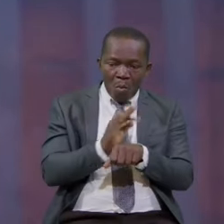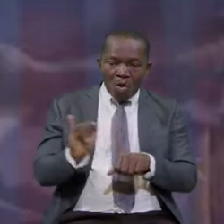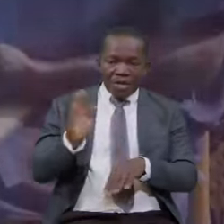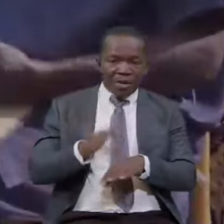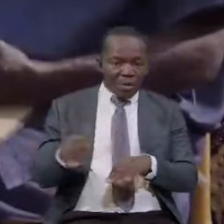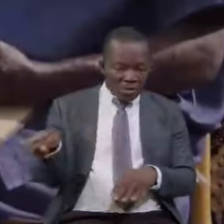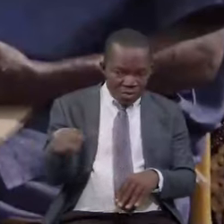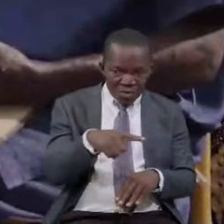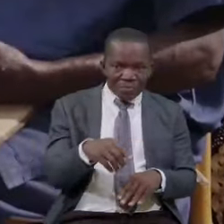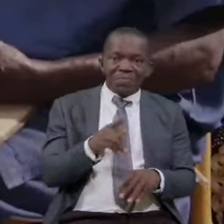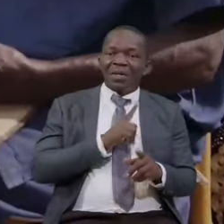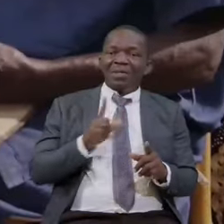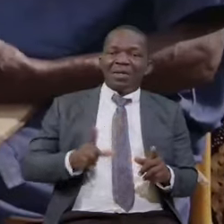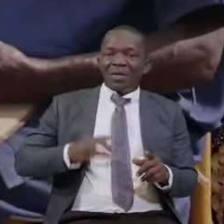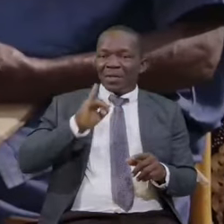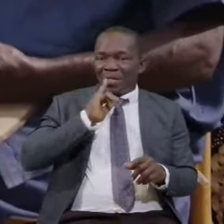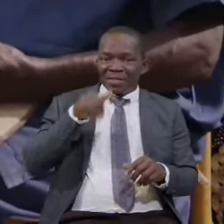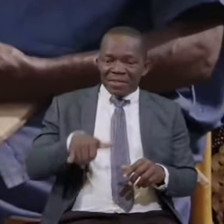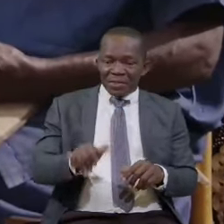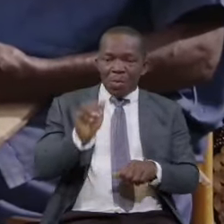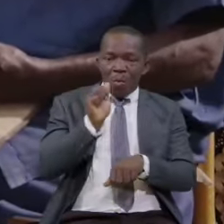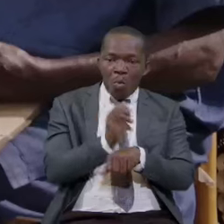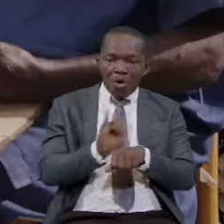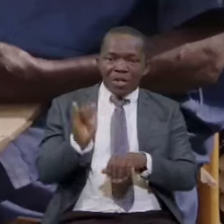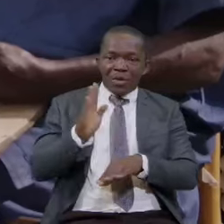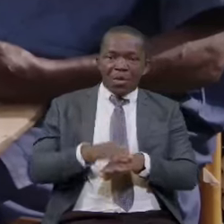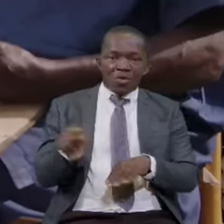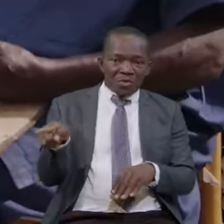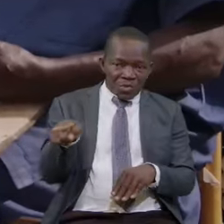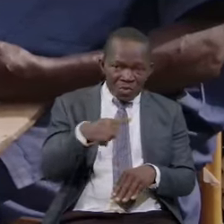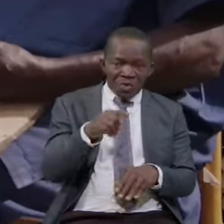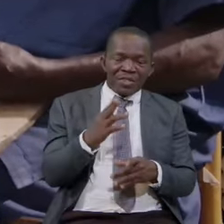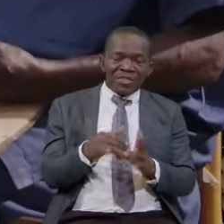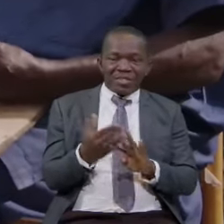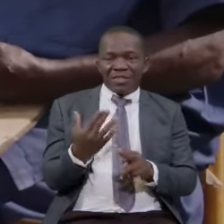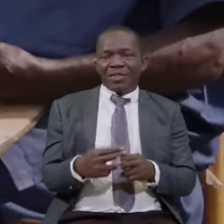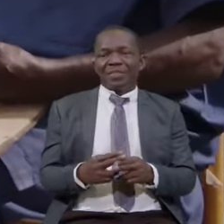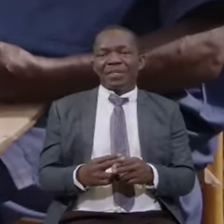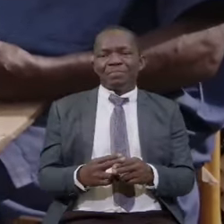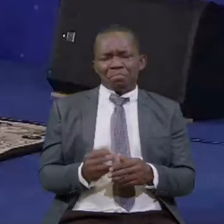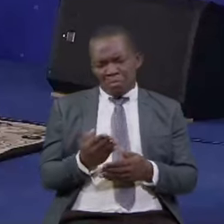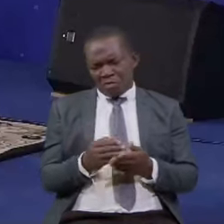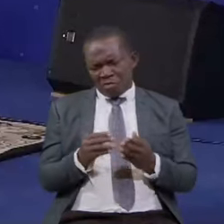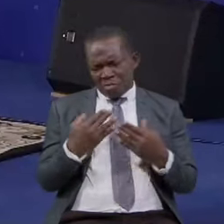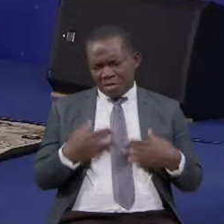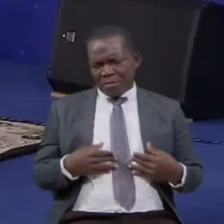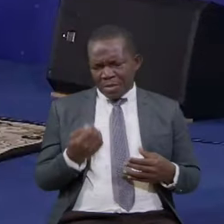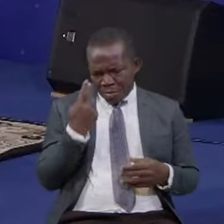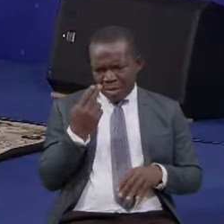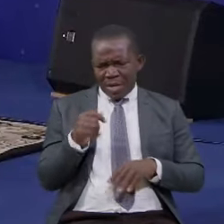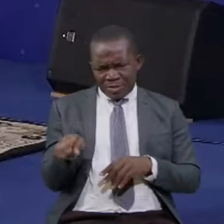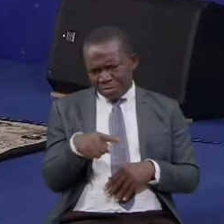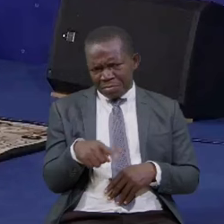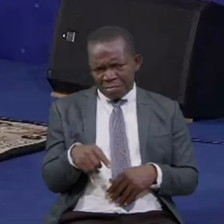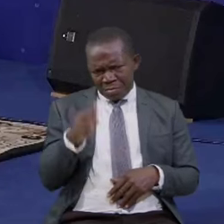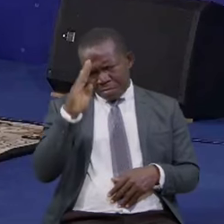continue pas agir en toi quelqu'un te regarde et il dit ah ah ah ah frère ah ah sœur Monsieur c'est comme ça